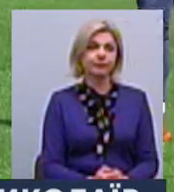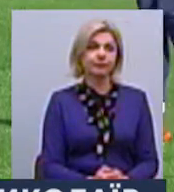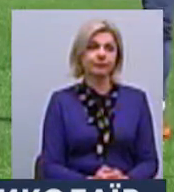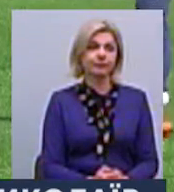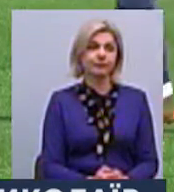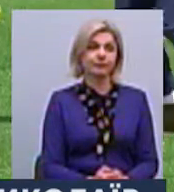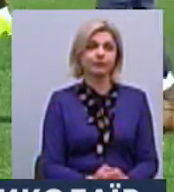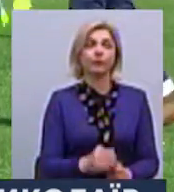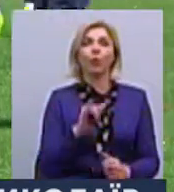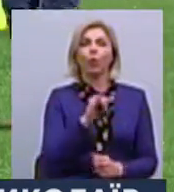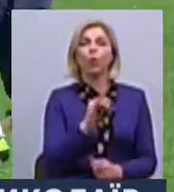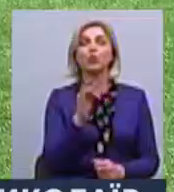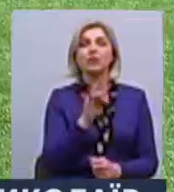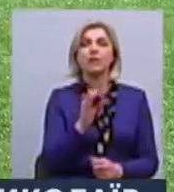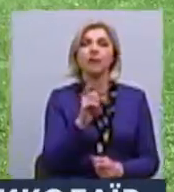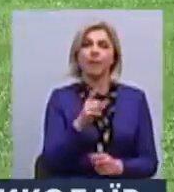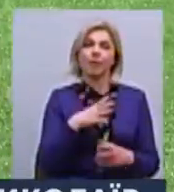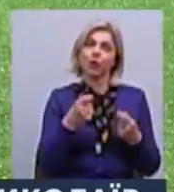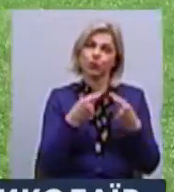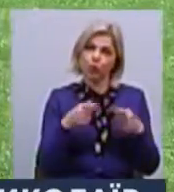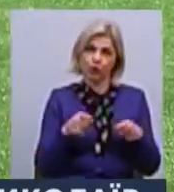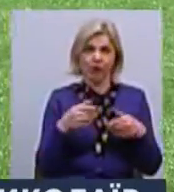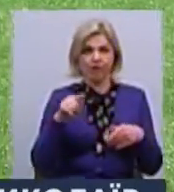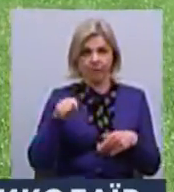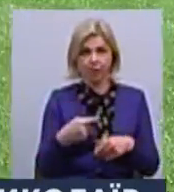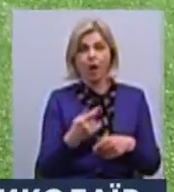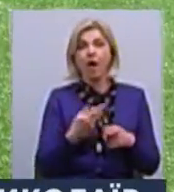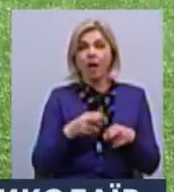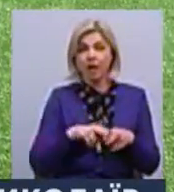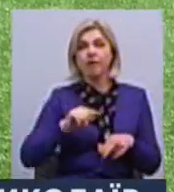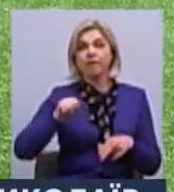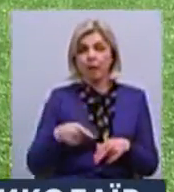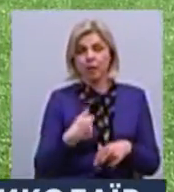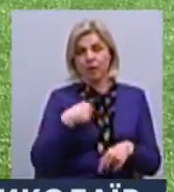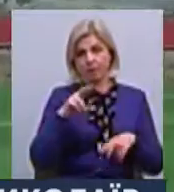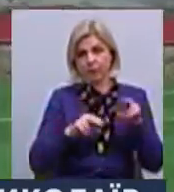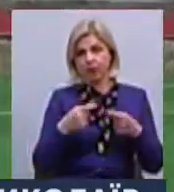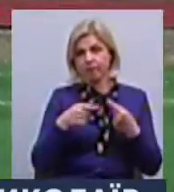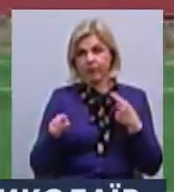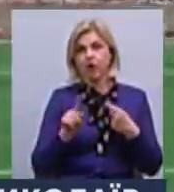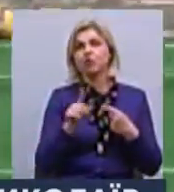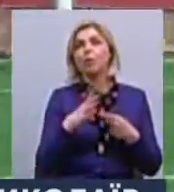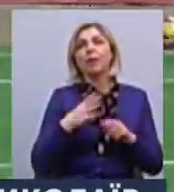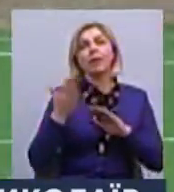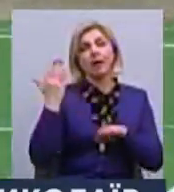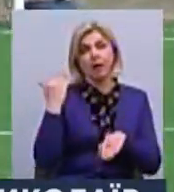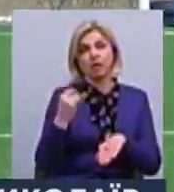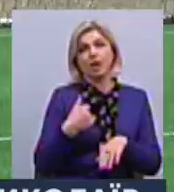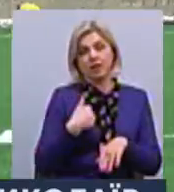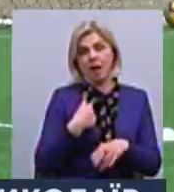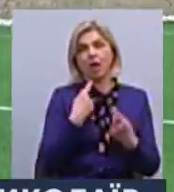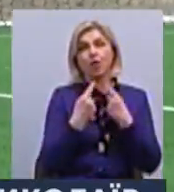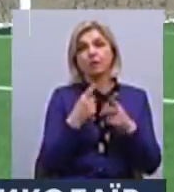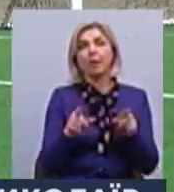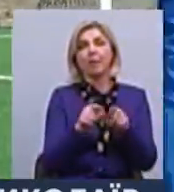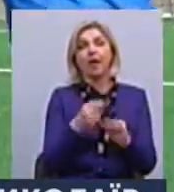мене одні вимоги, у Руслана Забранського були інші вимоги. Ті вимоги, які у мене, я вважаю, вони відрізняються від тих, які були раніше. І я розмовляв з